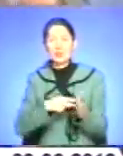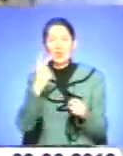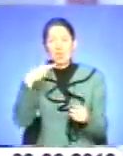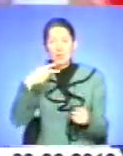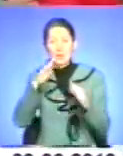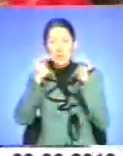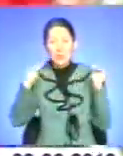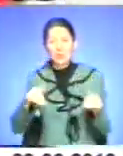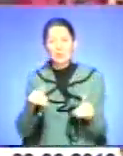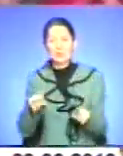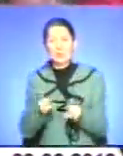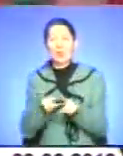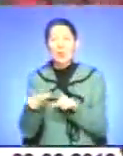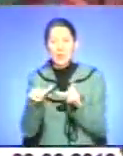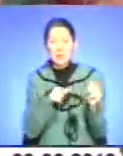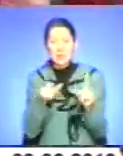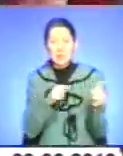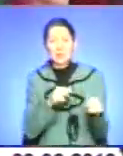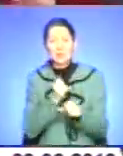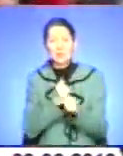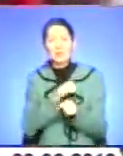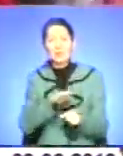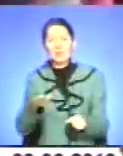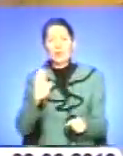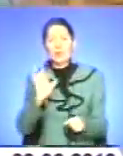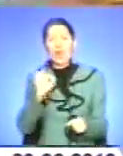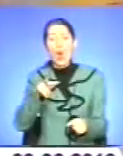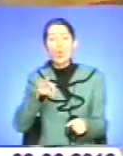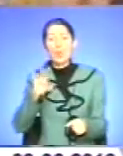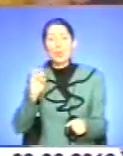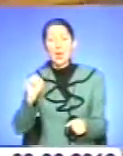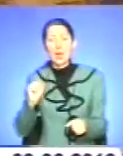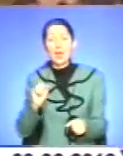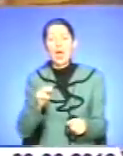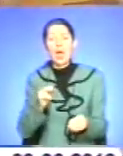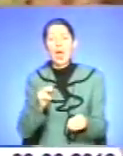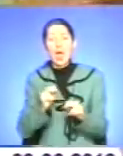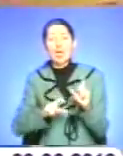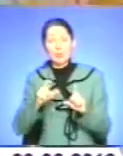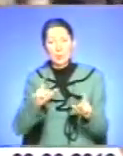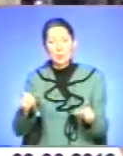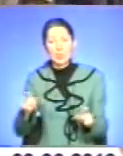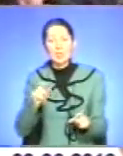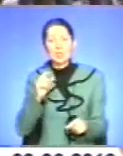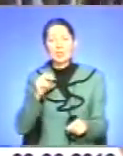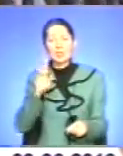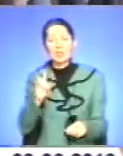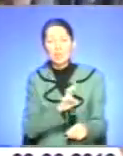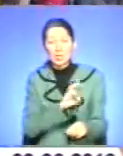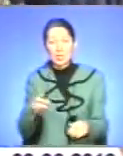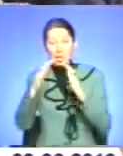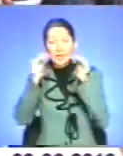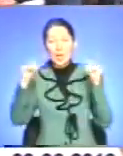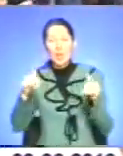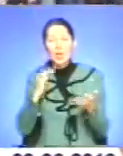виїзні. Працюватимуть із дітьми волонтери, семінаристи, священники. Табори є безкоштовними і з денним перебуванням, але